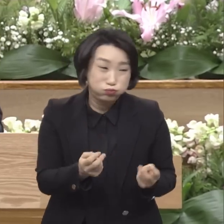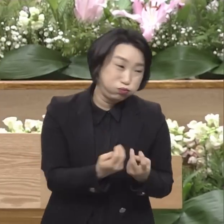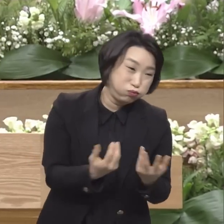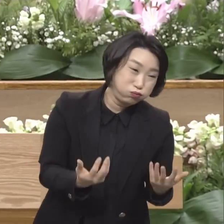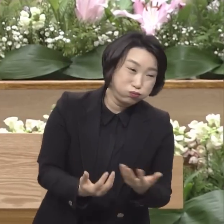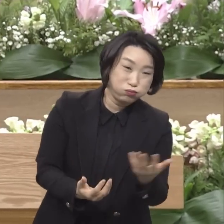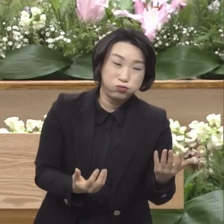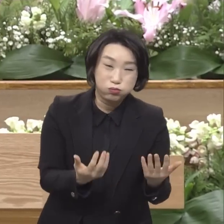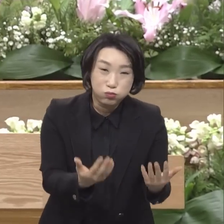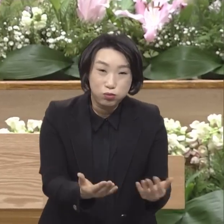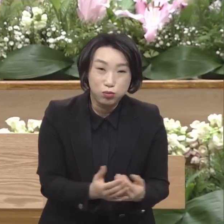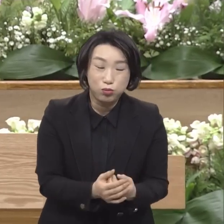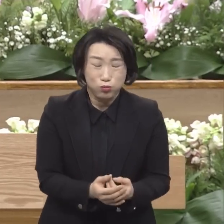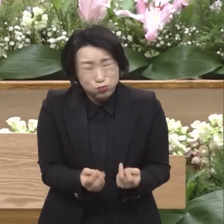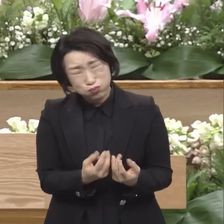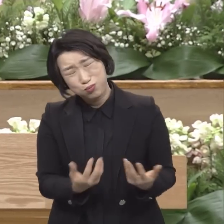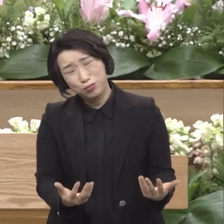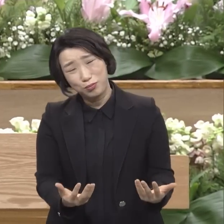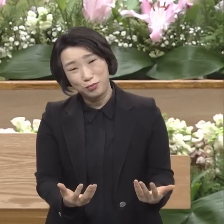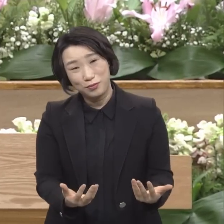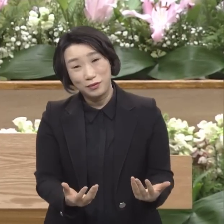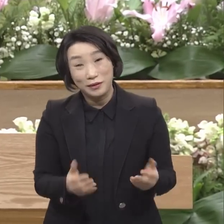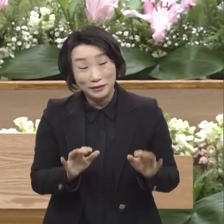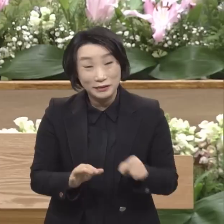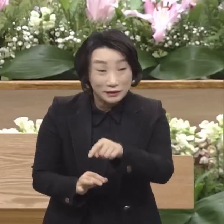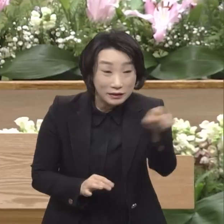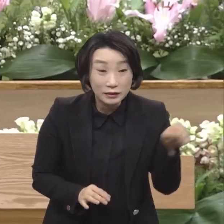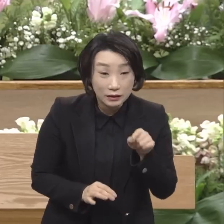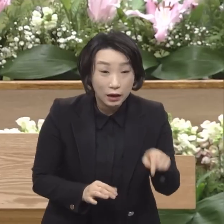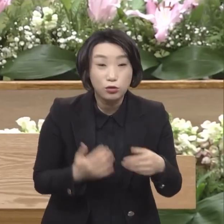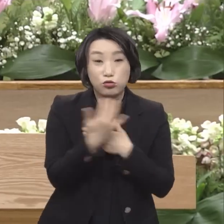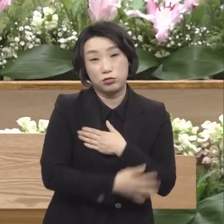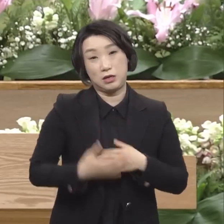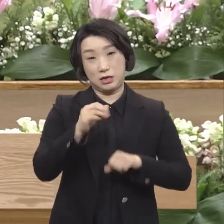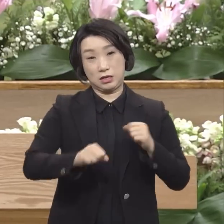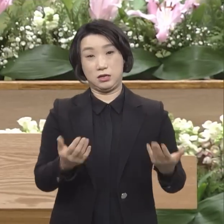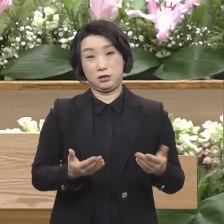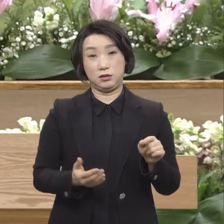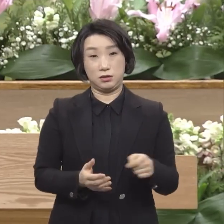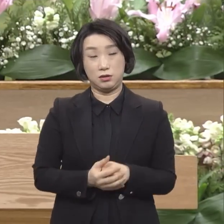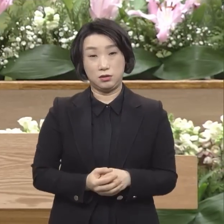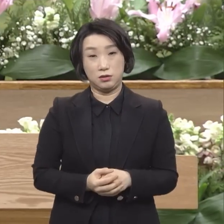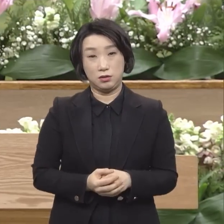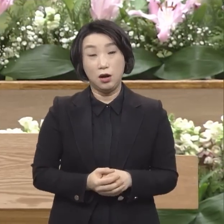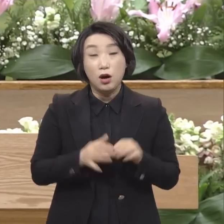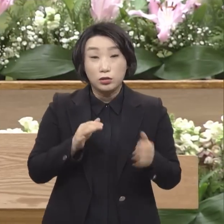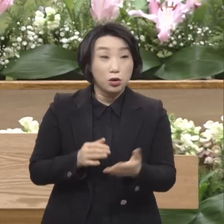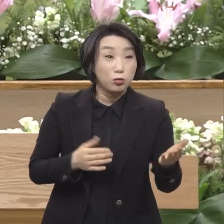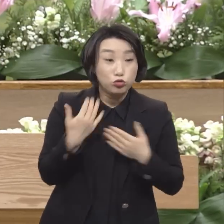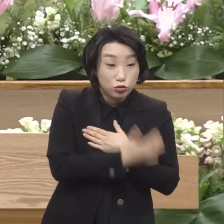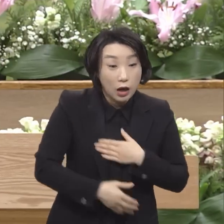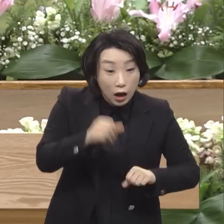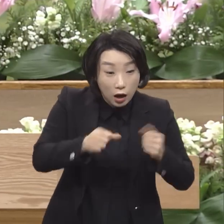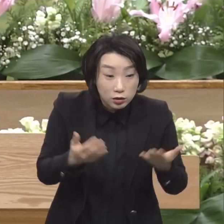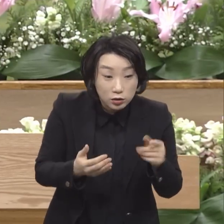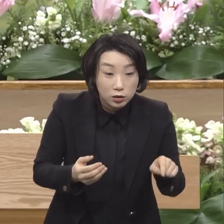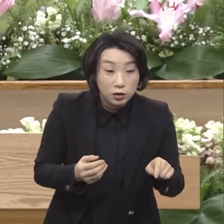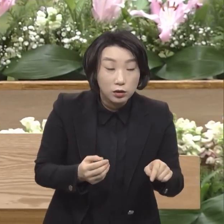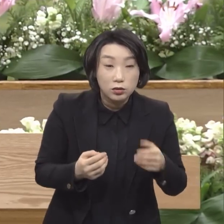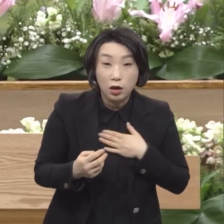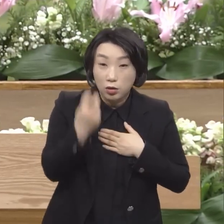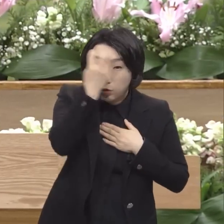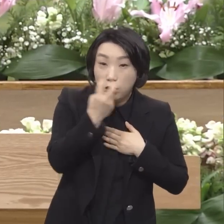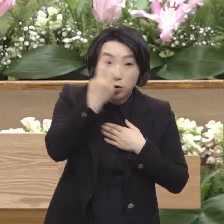길이 있는가? 없어. 이게 육체가 하는 짓이에요, 이게. 그런데 육체가 하는 짓을 관리를 안